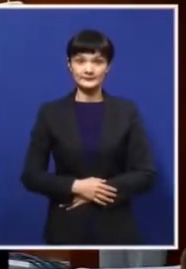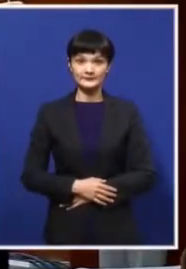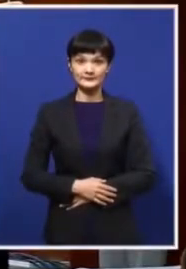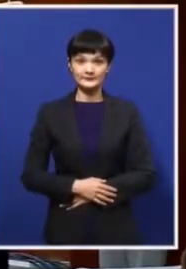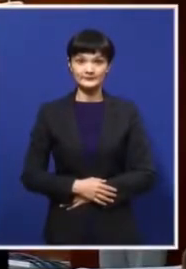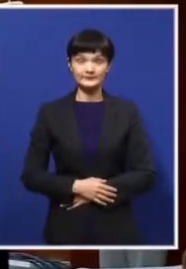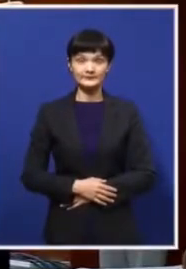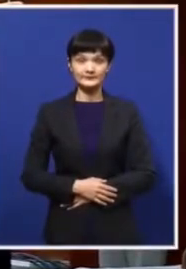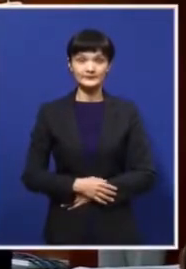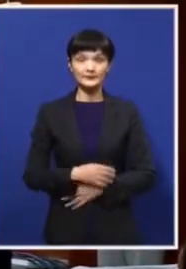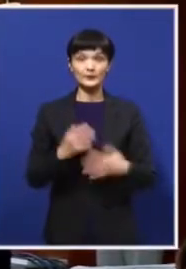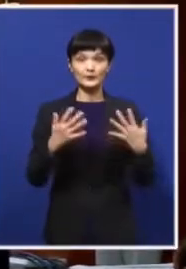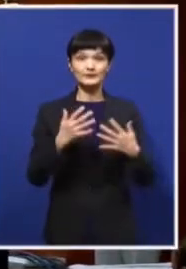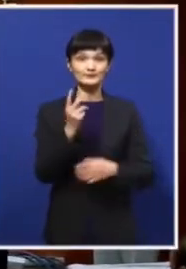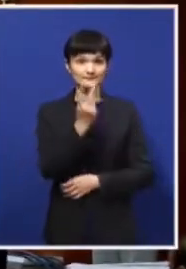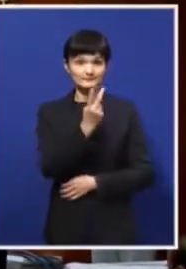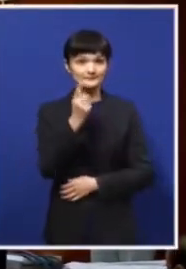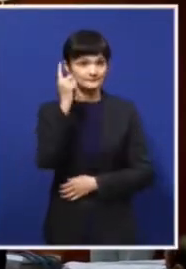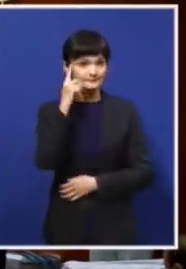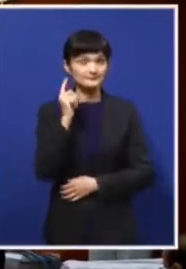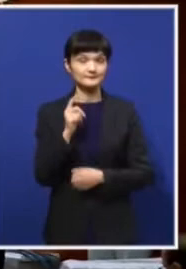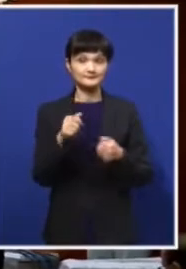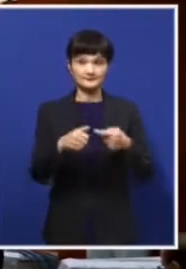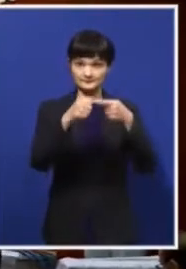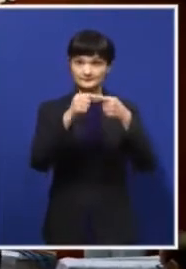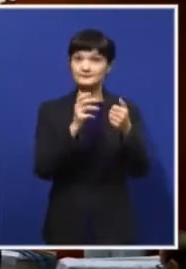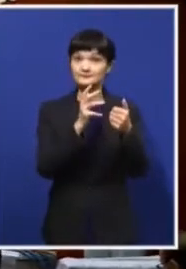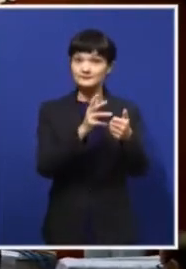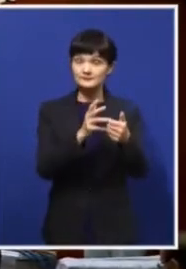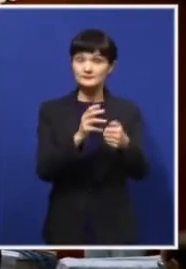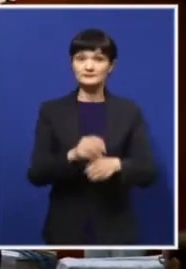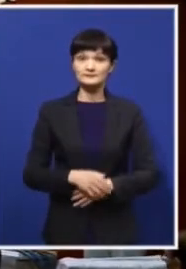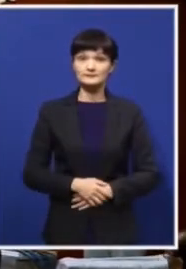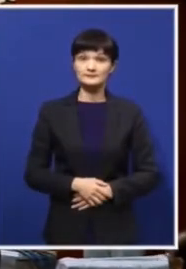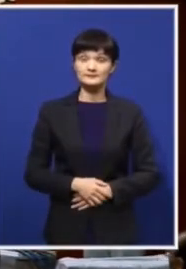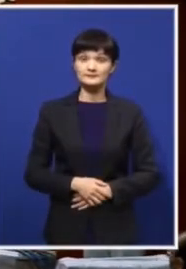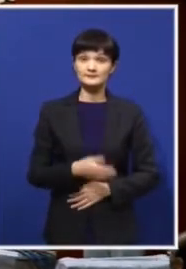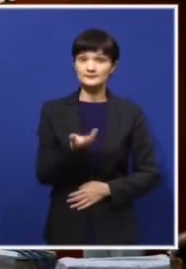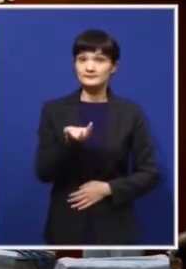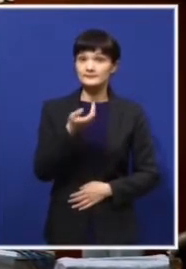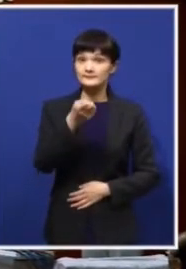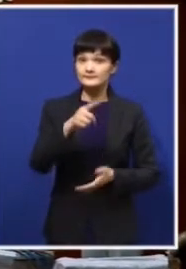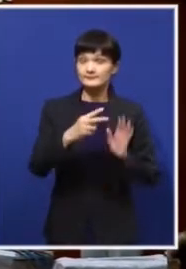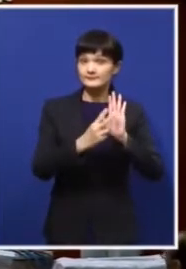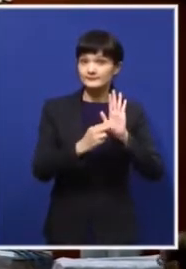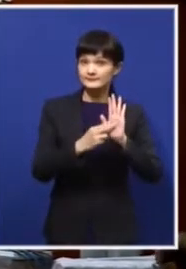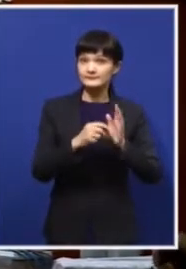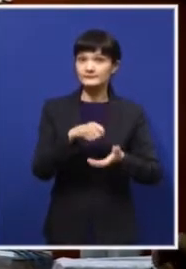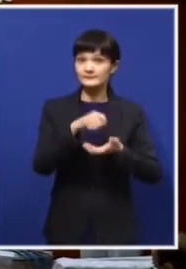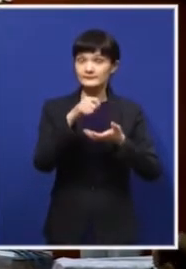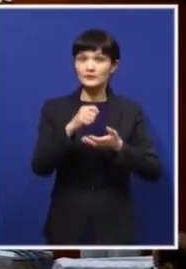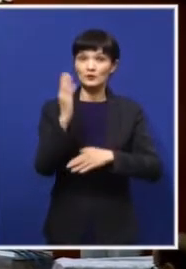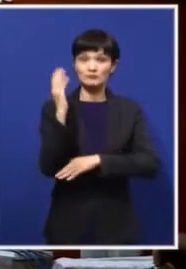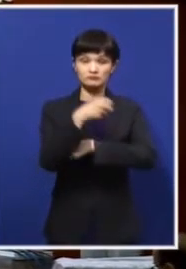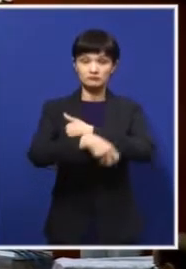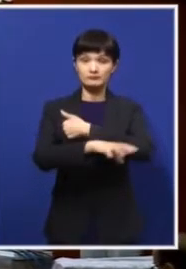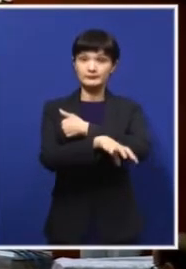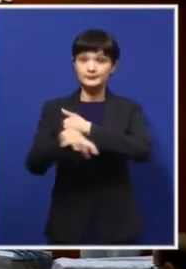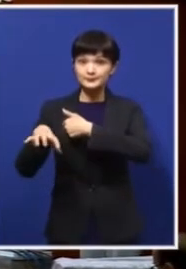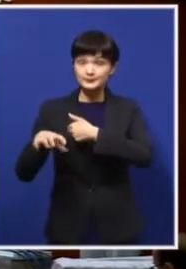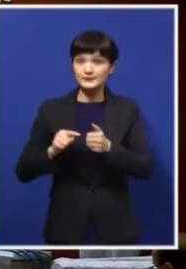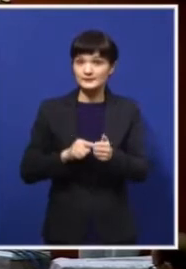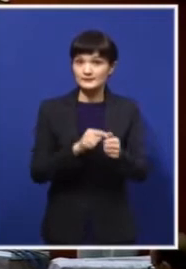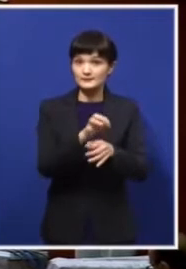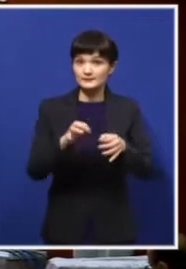两个问题。第一个问题想确认一下，刚刚所说的这个各部会的振兴券，这个从这